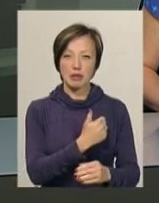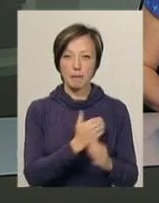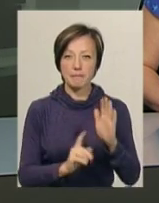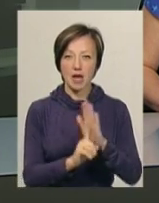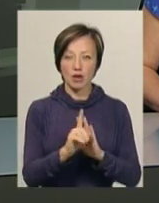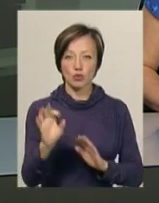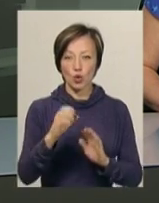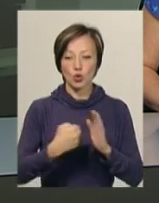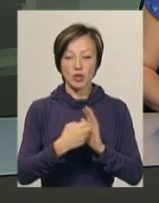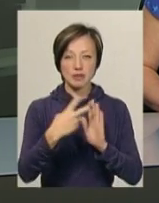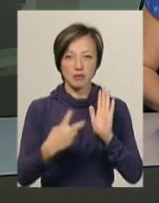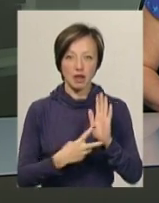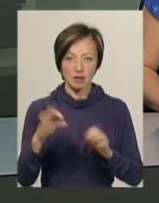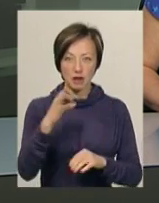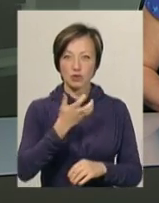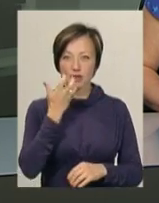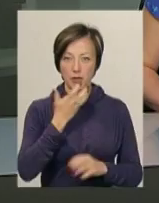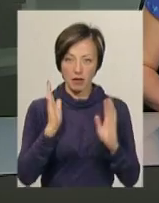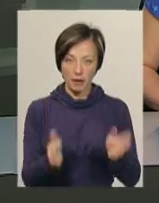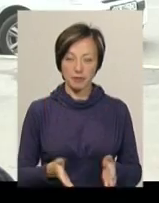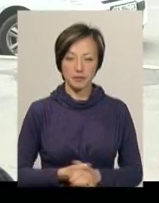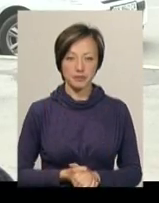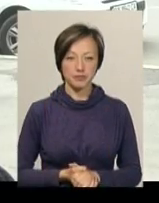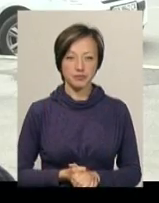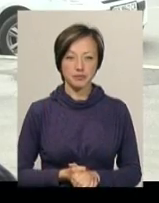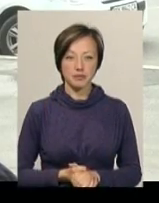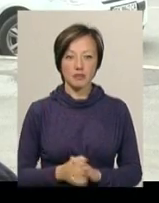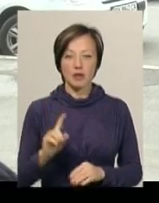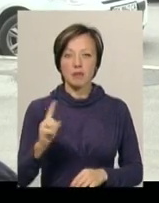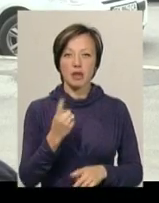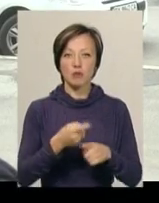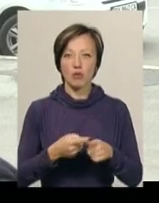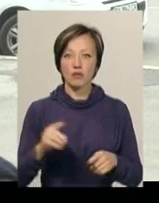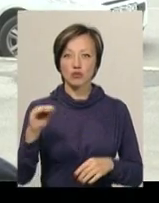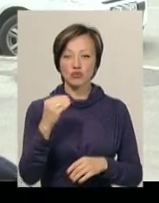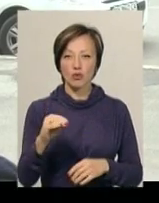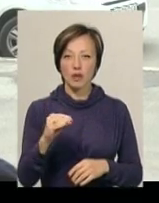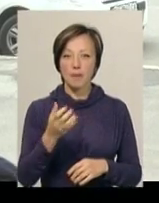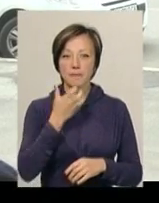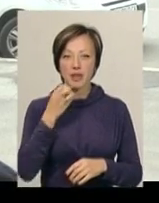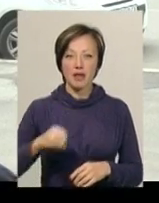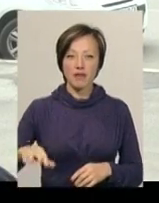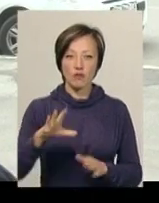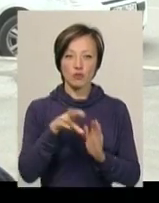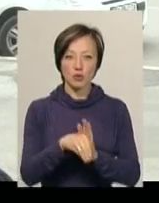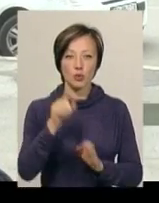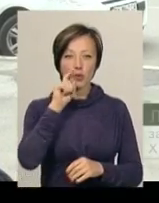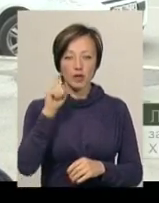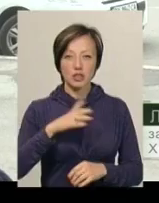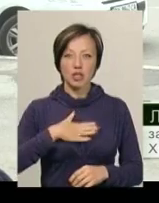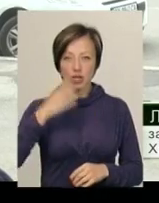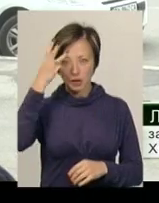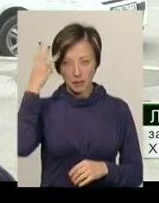підвищиться до 17 градусів тепла. В першу половину жовтня над Південною Європою, в тому числі Україною і